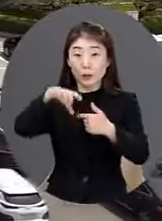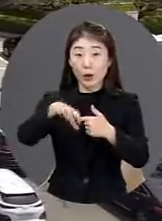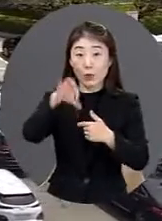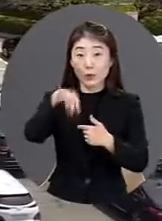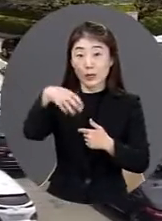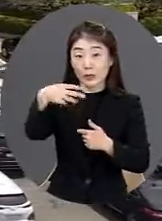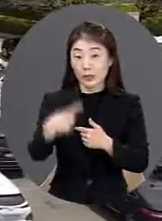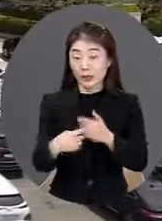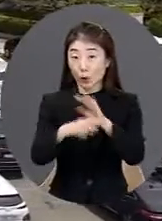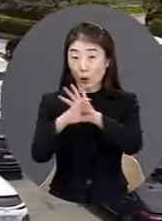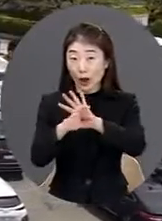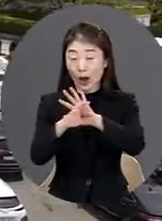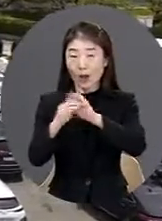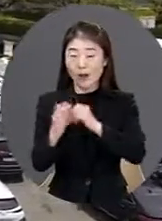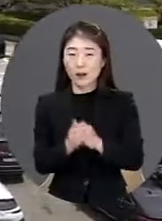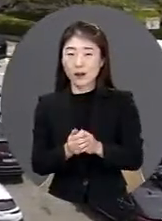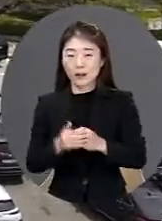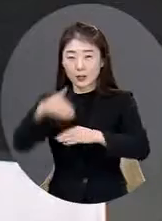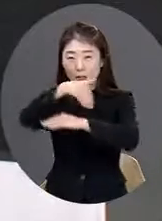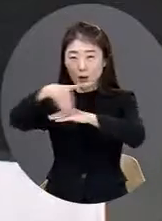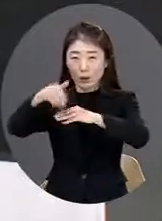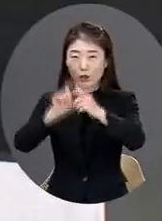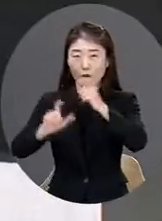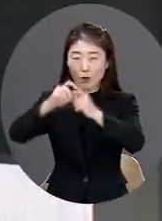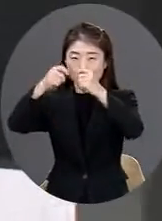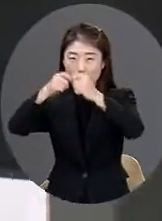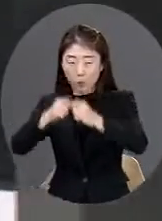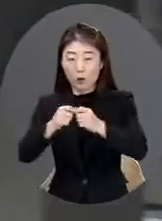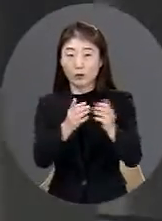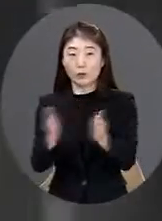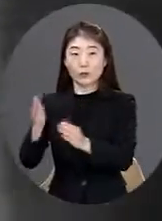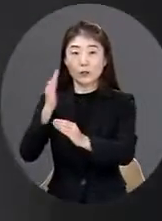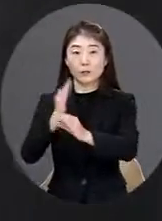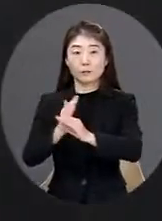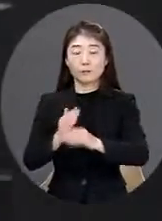위드 코로나의 밑그림이 한층 더 구체적으로 그려지고 있습니다. MBC 뉴스 신은정입니다.